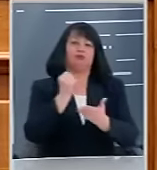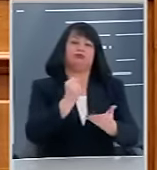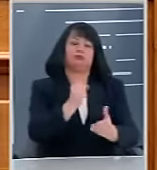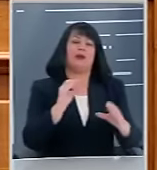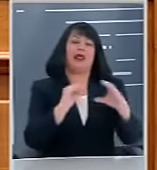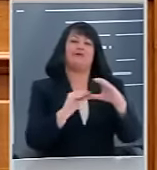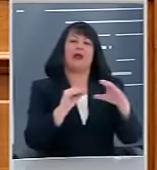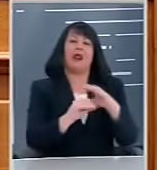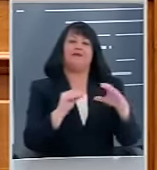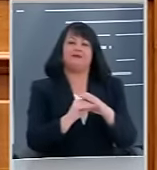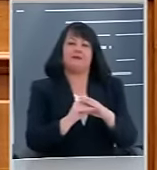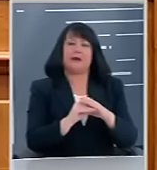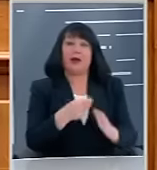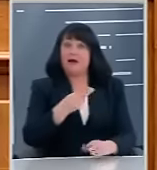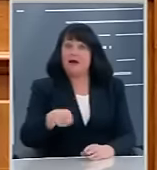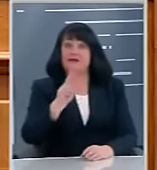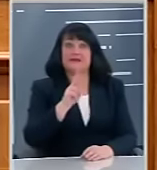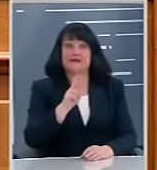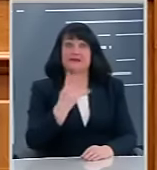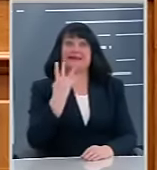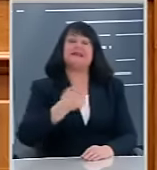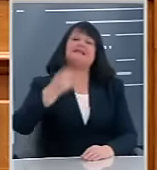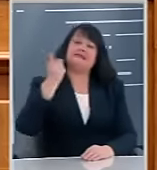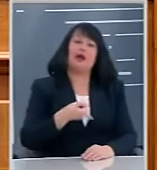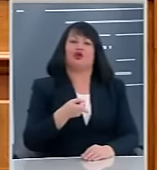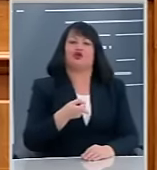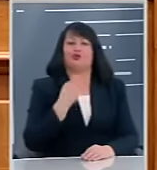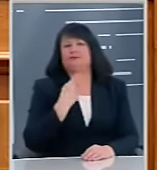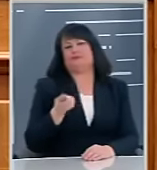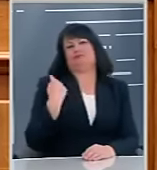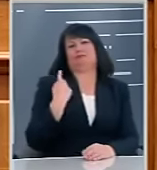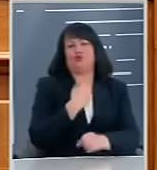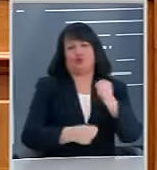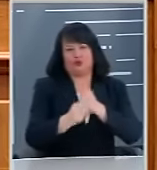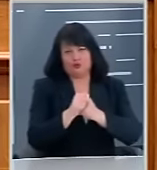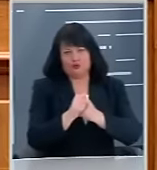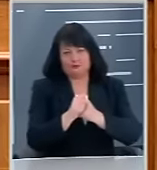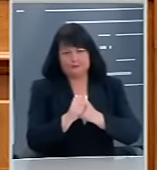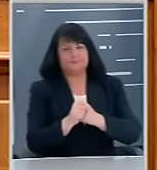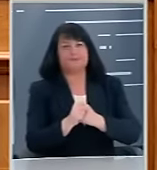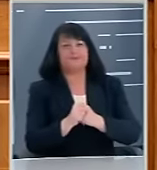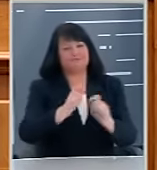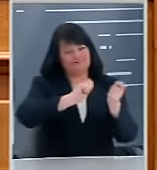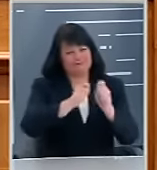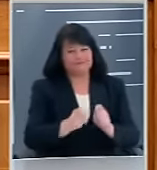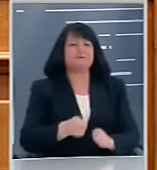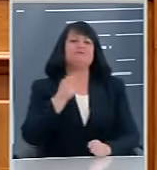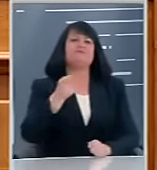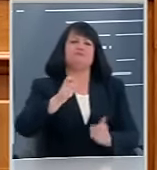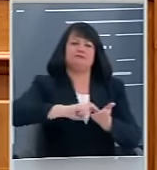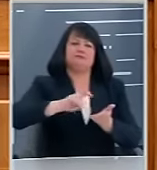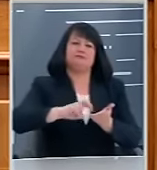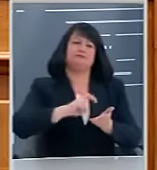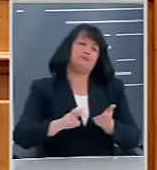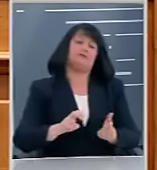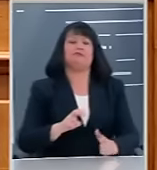αποδοχές παρουσιάζουν αύξηση κατά 4% σε σχέση με αυτές του περασμένου έτους, με αναπροσαρμογή των ασφαλιστικών εισφορών υπέρ του